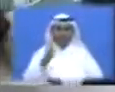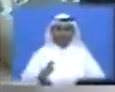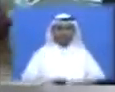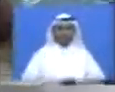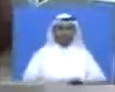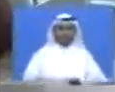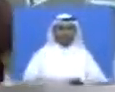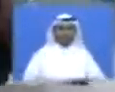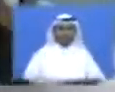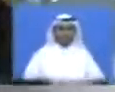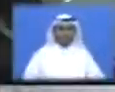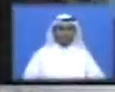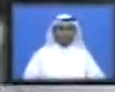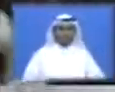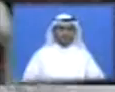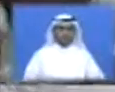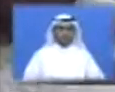البلدين.